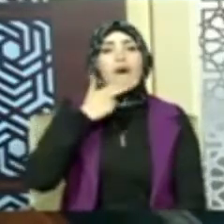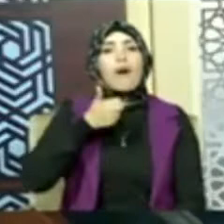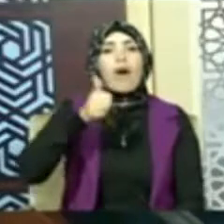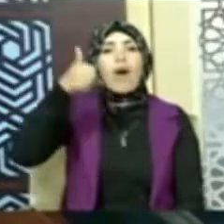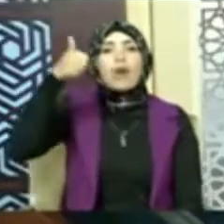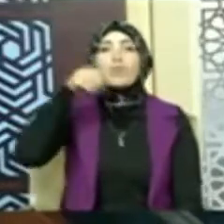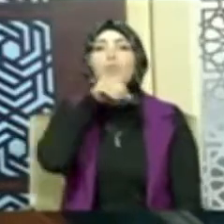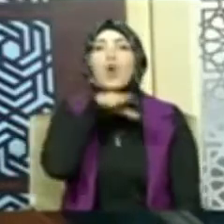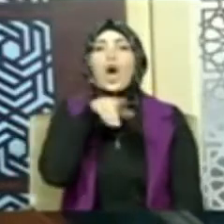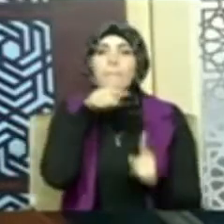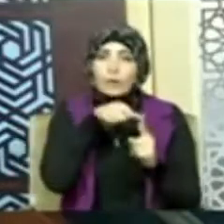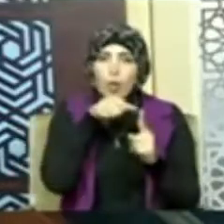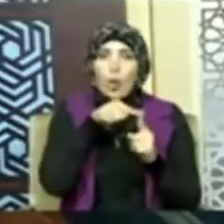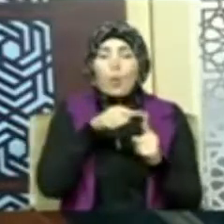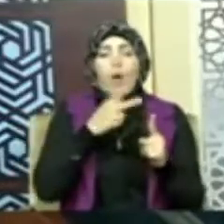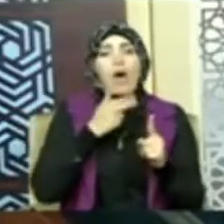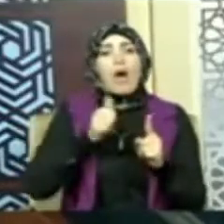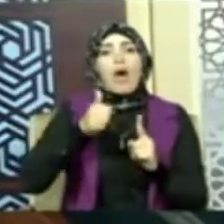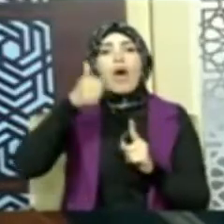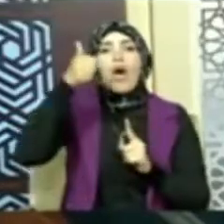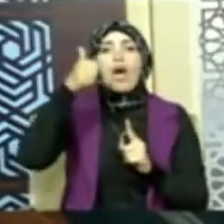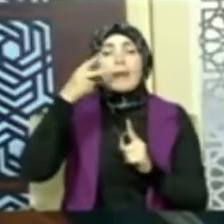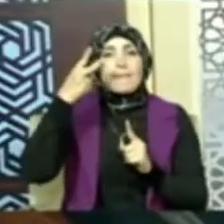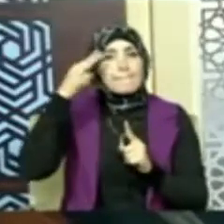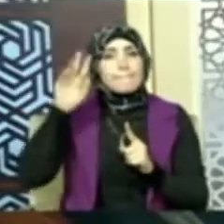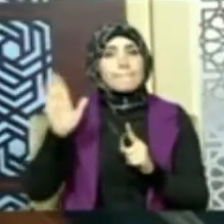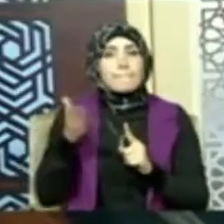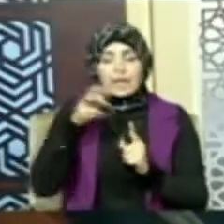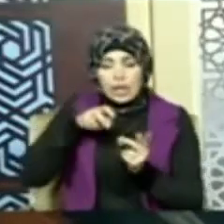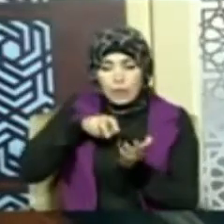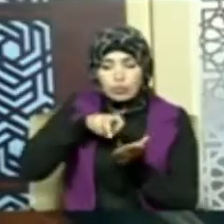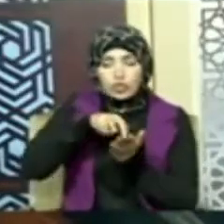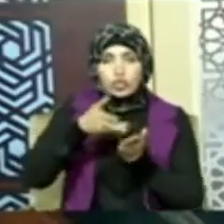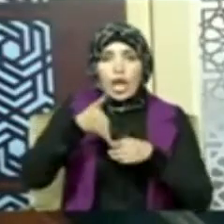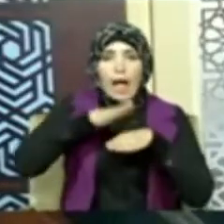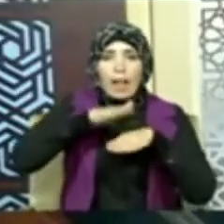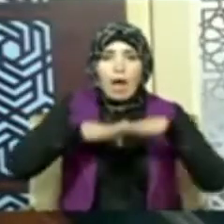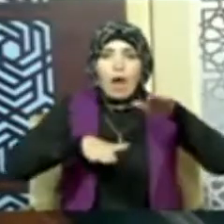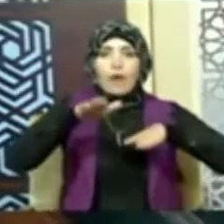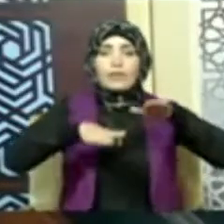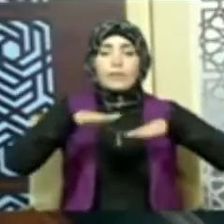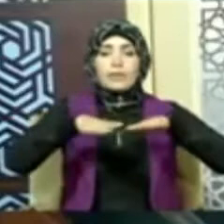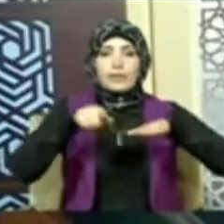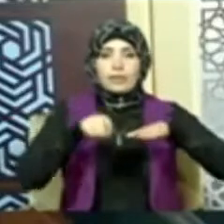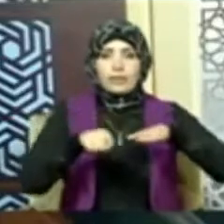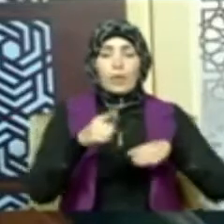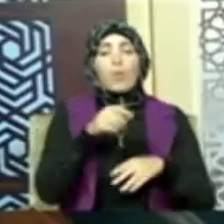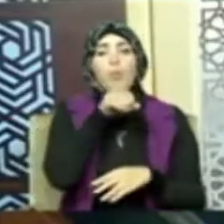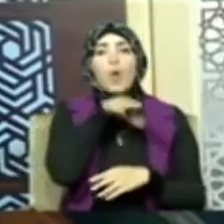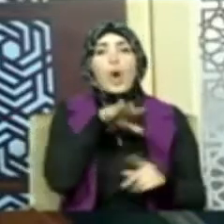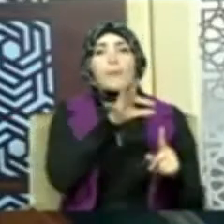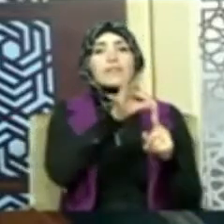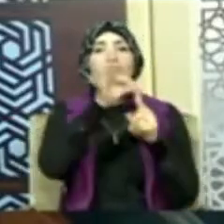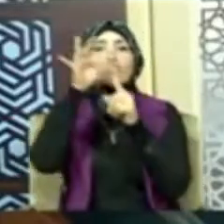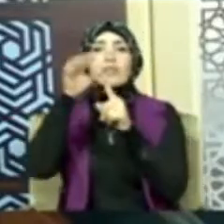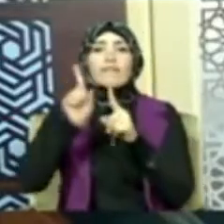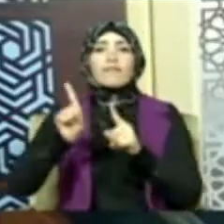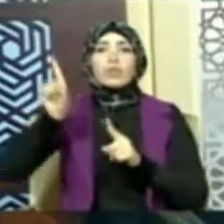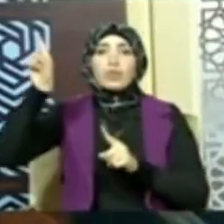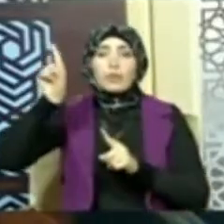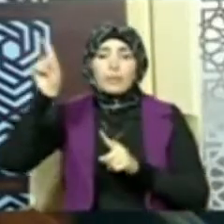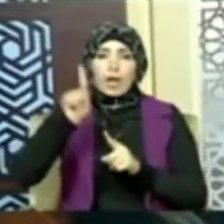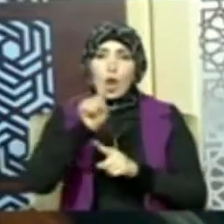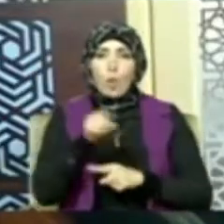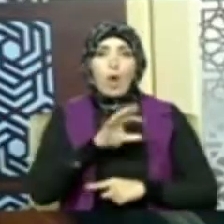محمد خير من يمشي على قدمي، محمد صفوة الباري